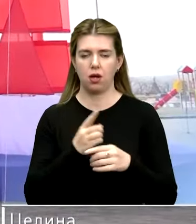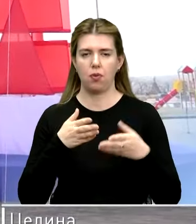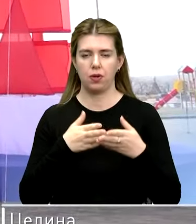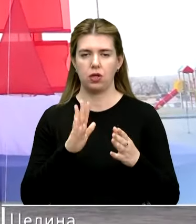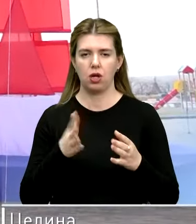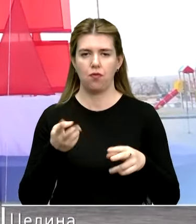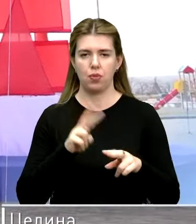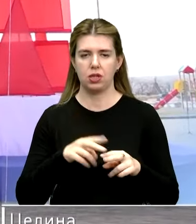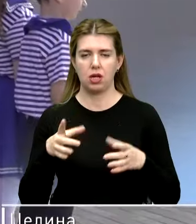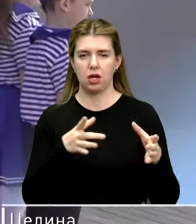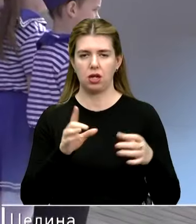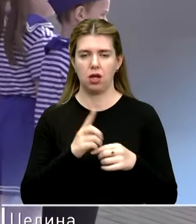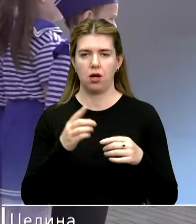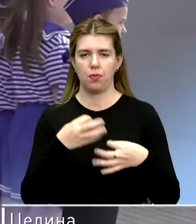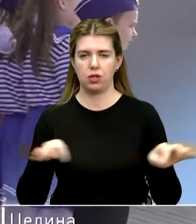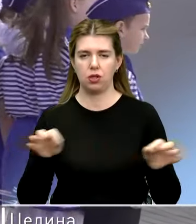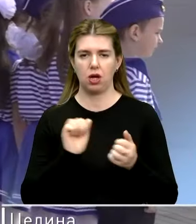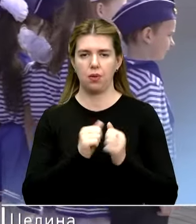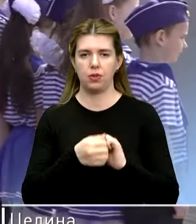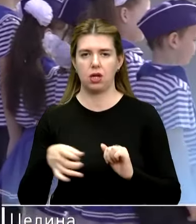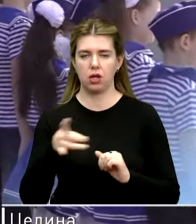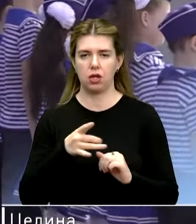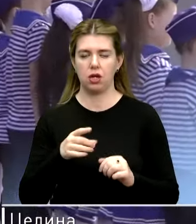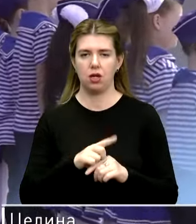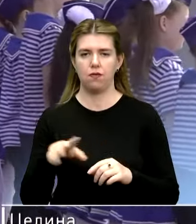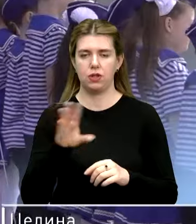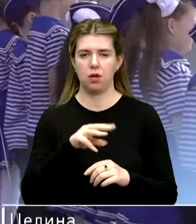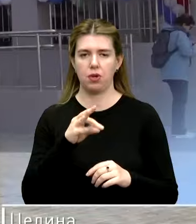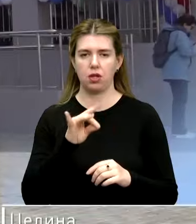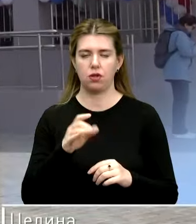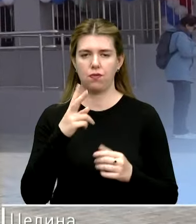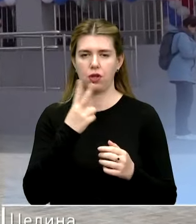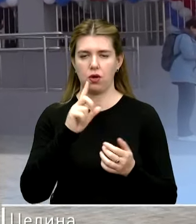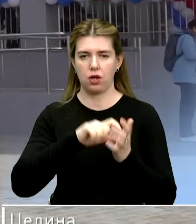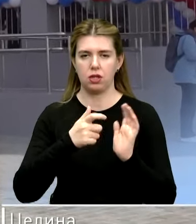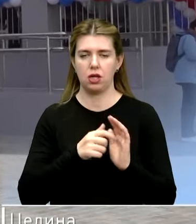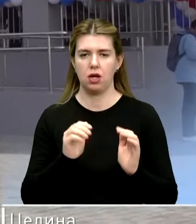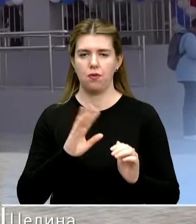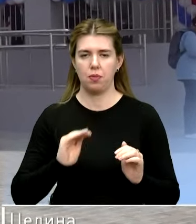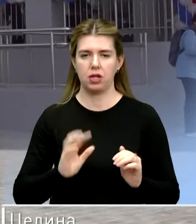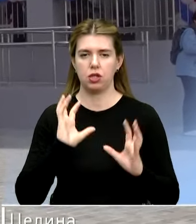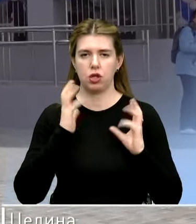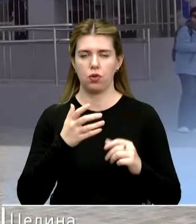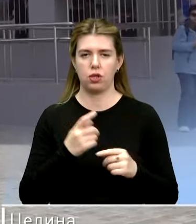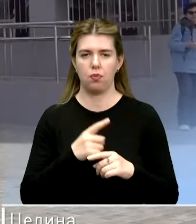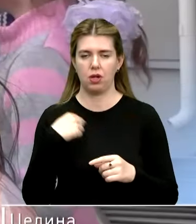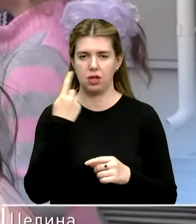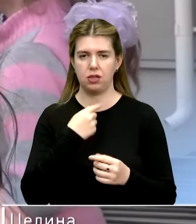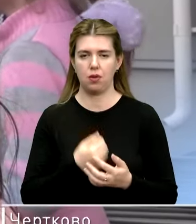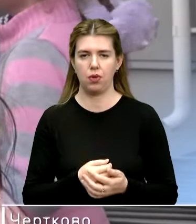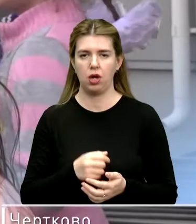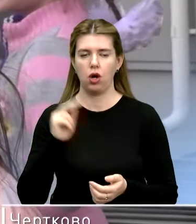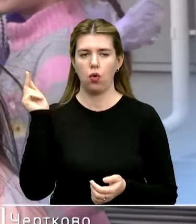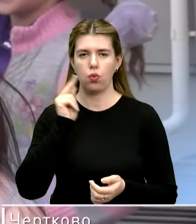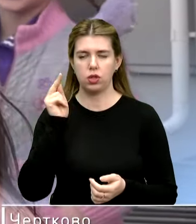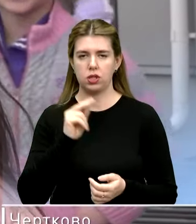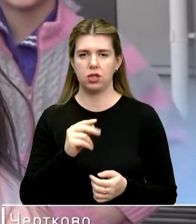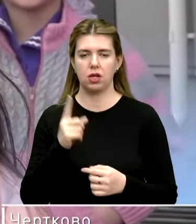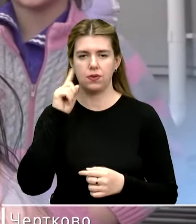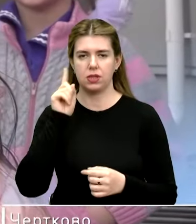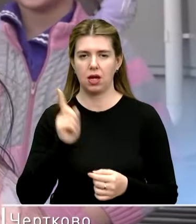трепещут. Только вместо океана просторы Каменского района, а бравые матросы – второклашки. Маленькие, но с серьезными намерениями.